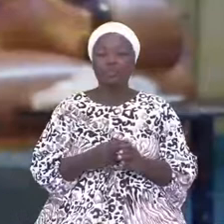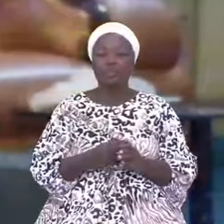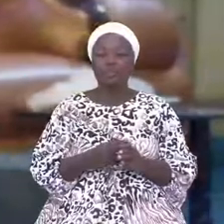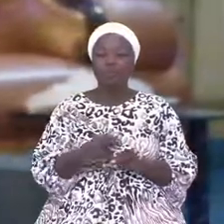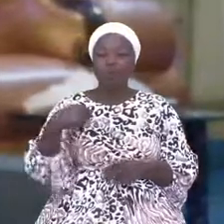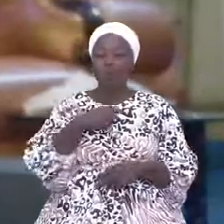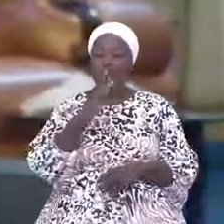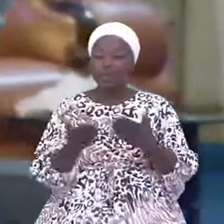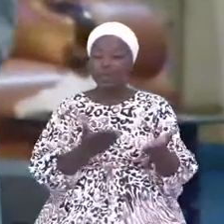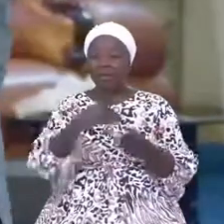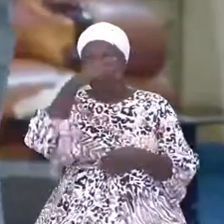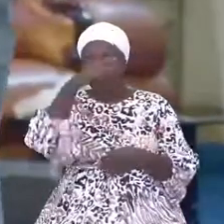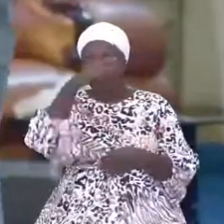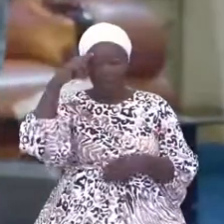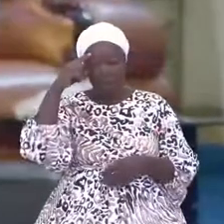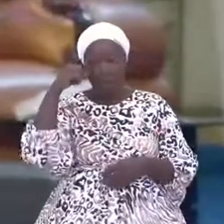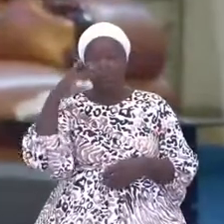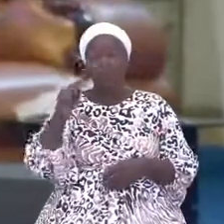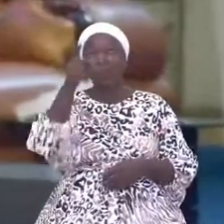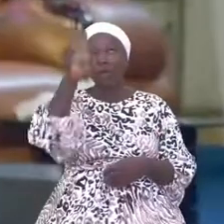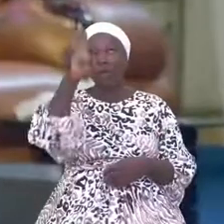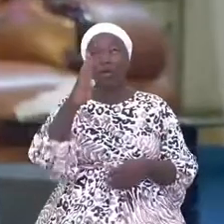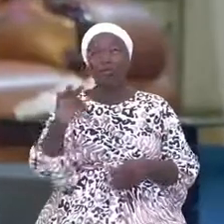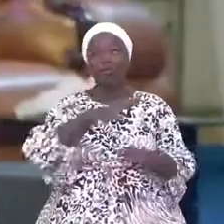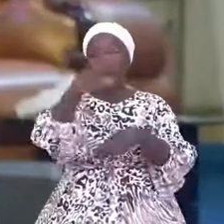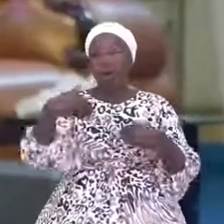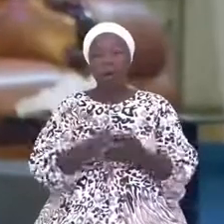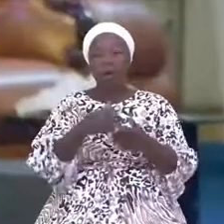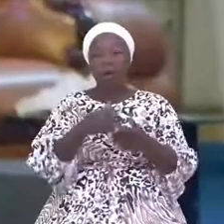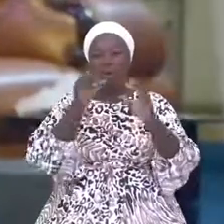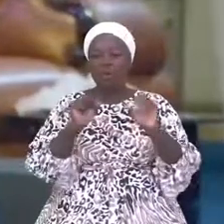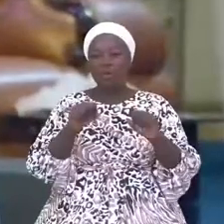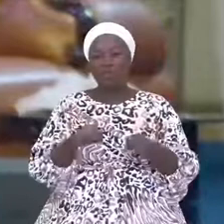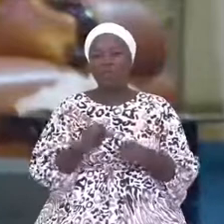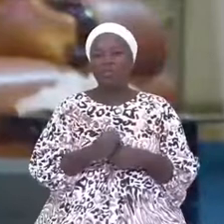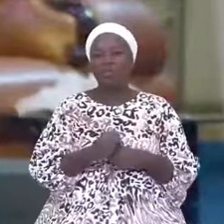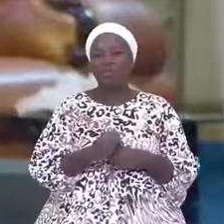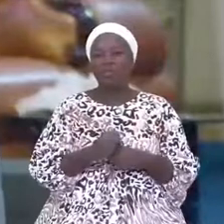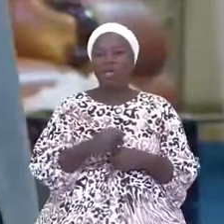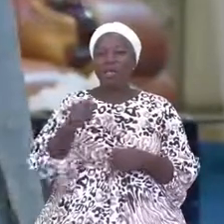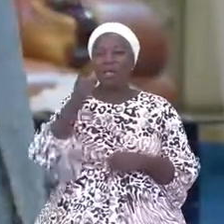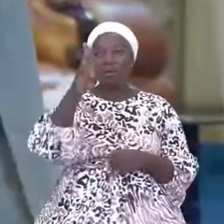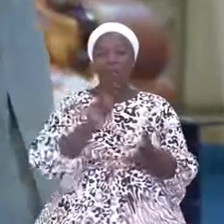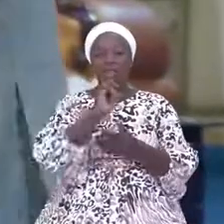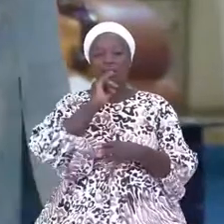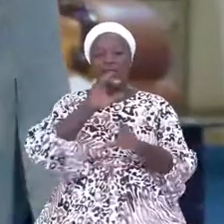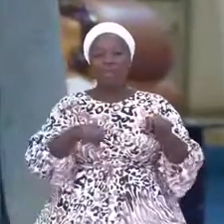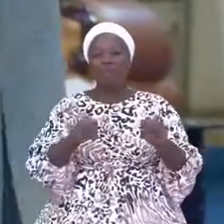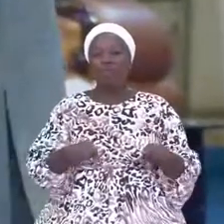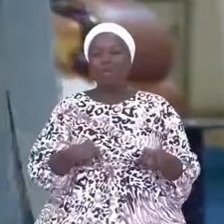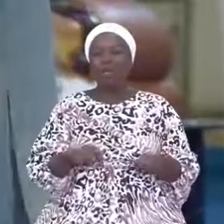vie au nom de Jésus. Nous sommes là à cause du Dieu de toute